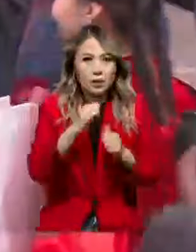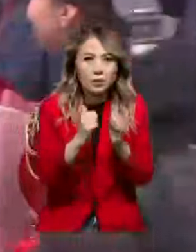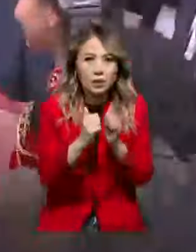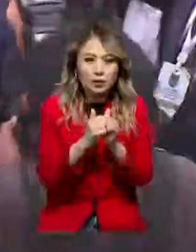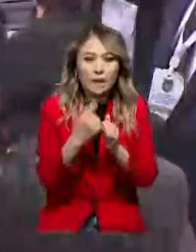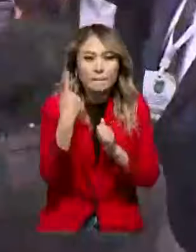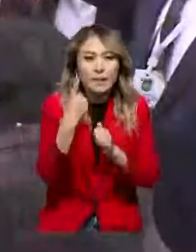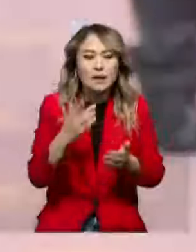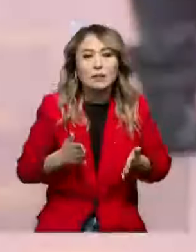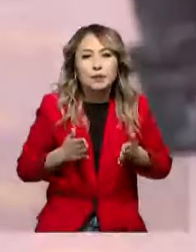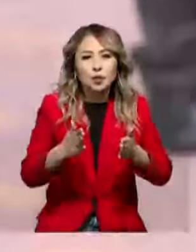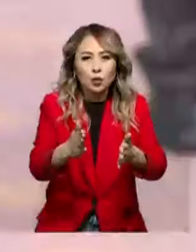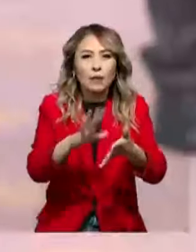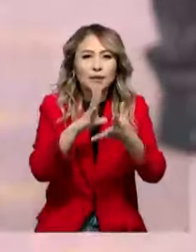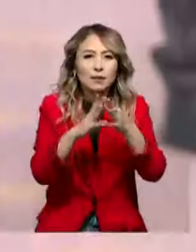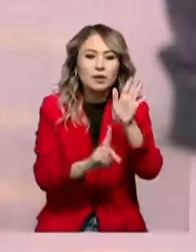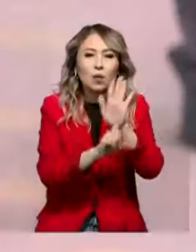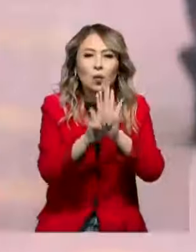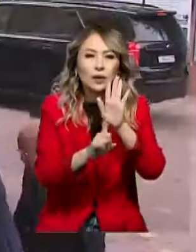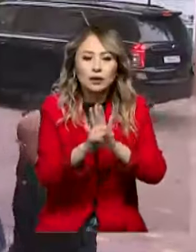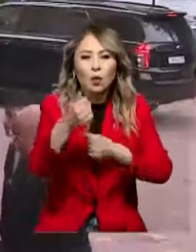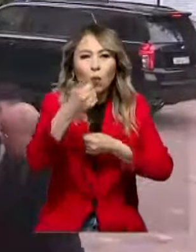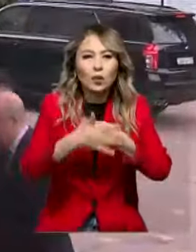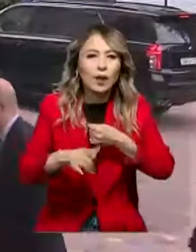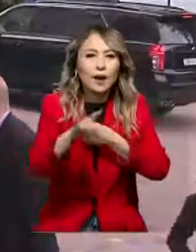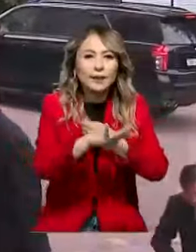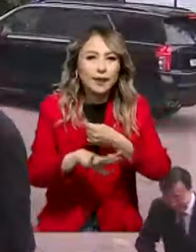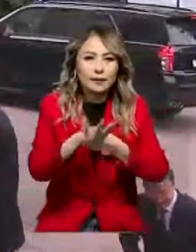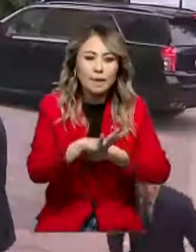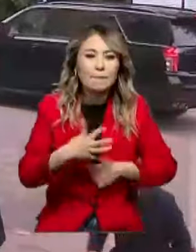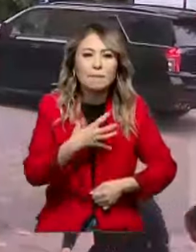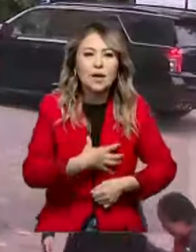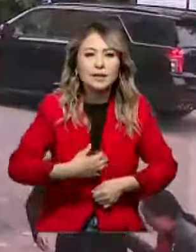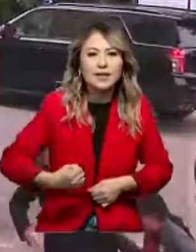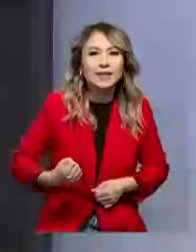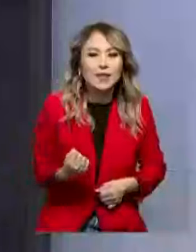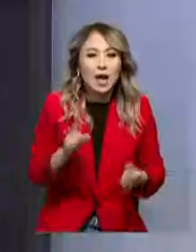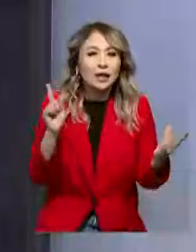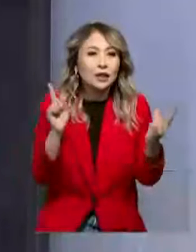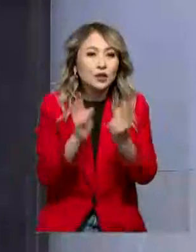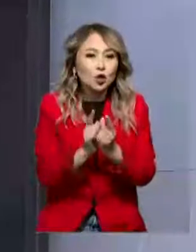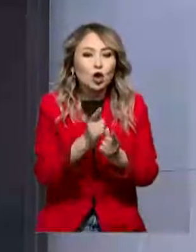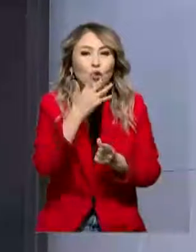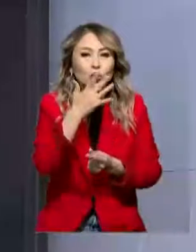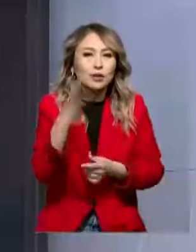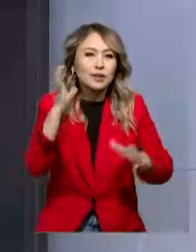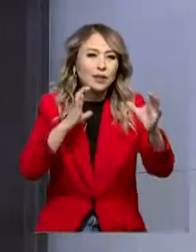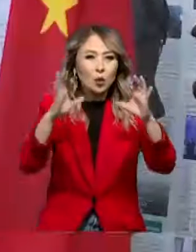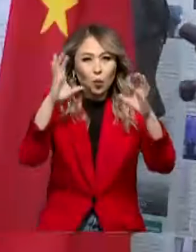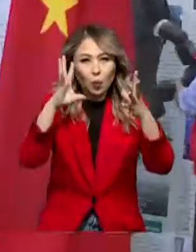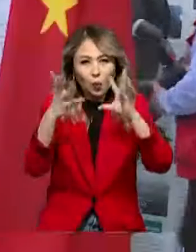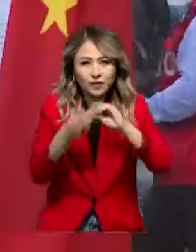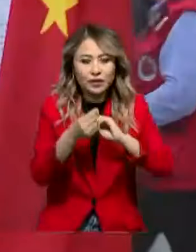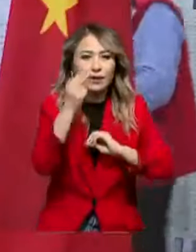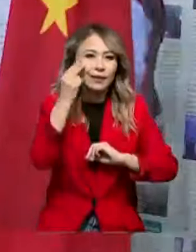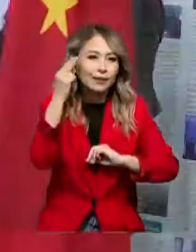Қазақстан көрші елдің бір белдеу, бір жол бастамасын қолдайтын Орталық Азиядағы маңызды серіктесі. Кездесуде ұлттық аграрлық зерттеу